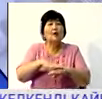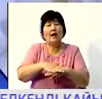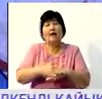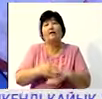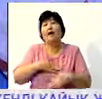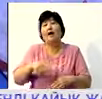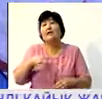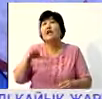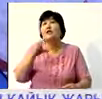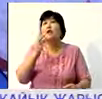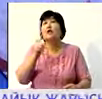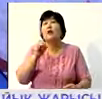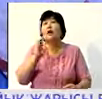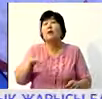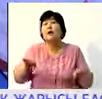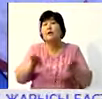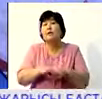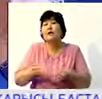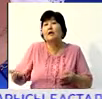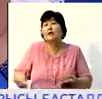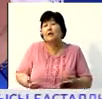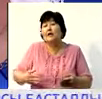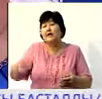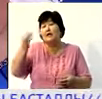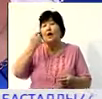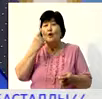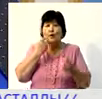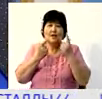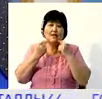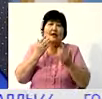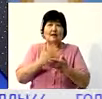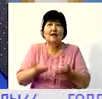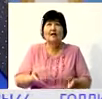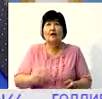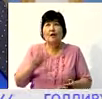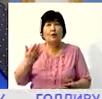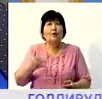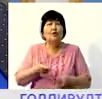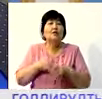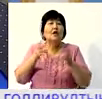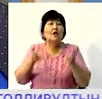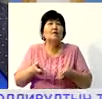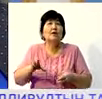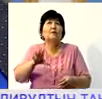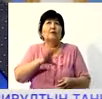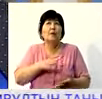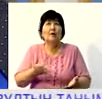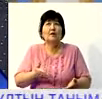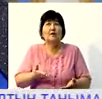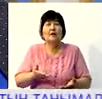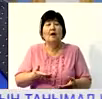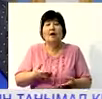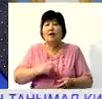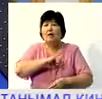айтты. Сейілбек Шауқаманұлымен бірге кешкен ғұмырын еске алған ол көзіне жас алды. Мейірімді болды ғой, өте мейірімді болды. Қатты